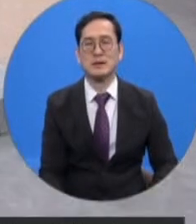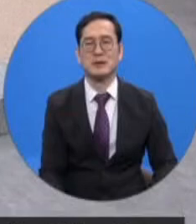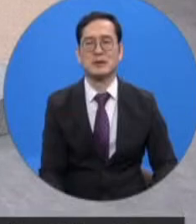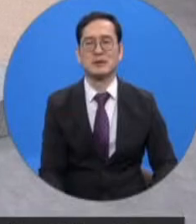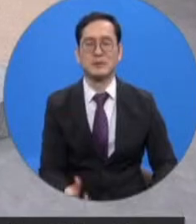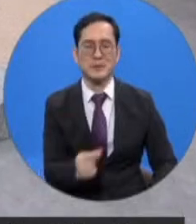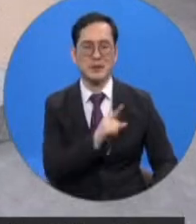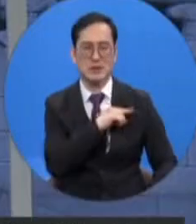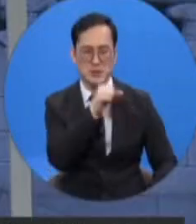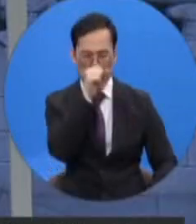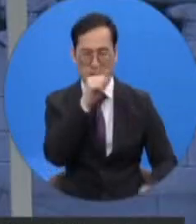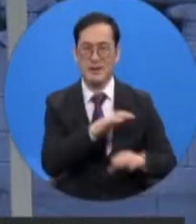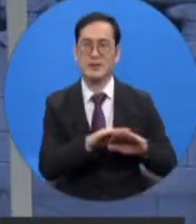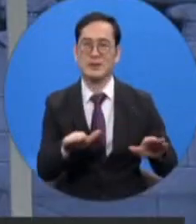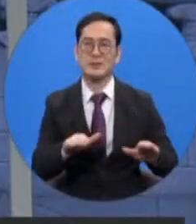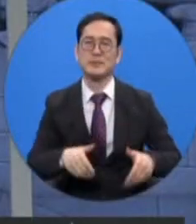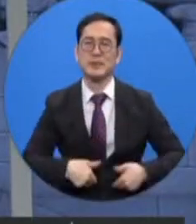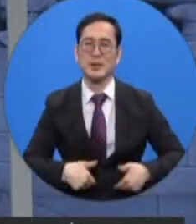발언들 모아봤습니다. 들어보시죠.